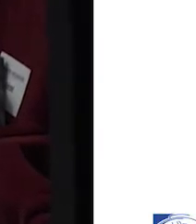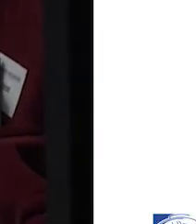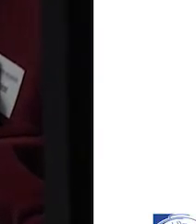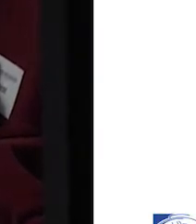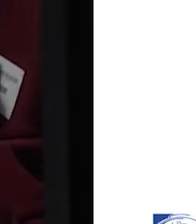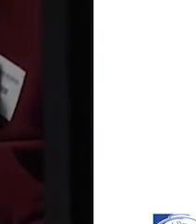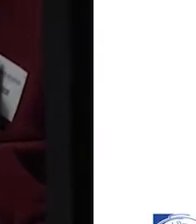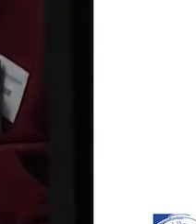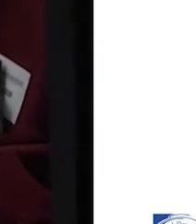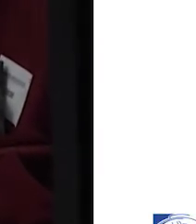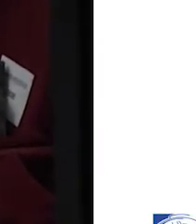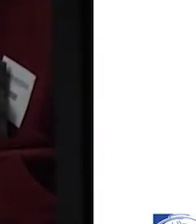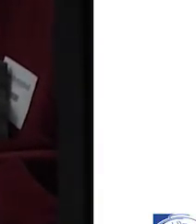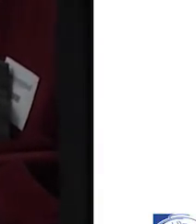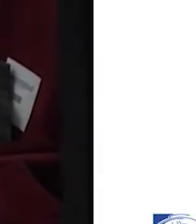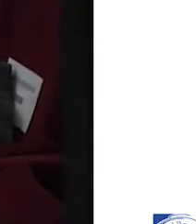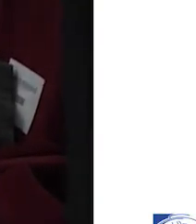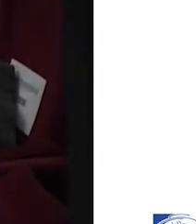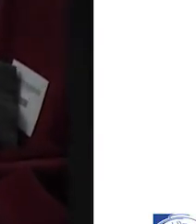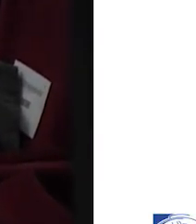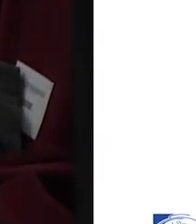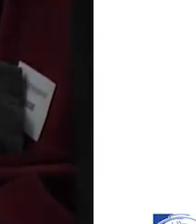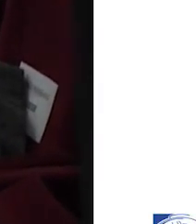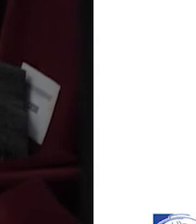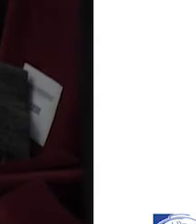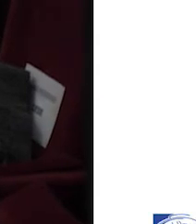Ce qui m'a beaucoup intéressé, c'est